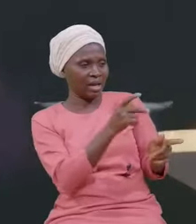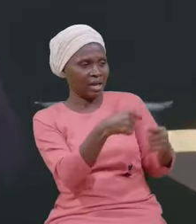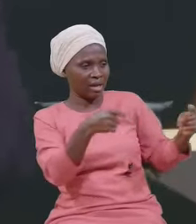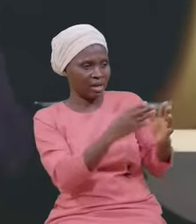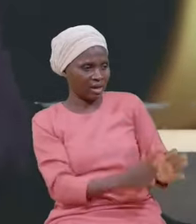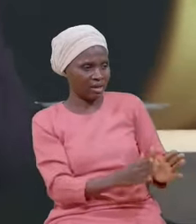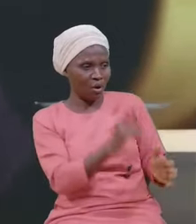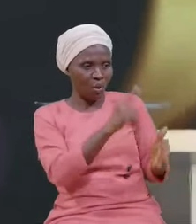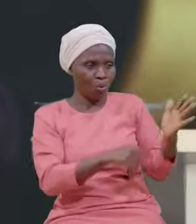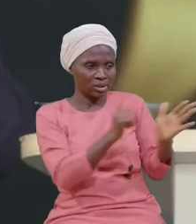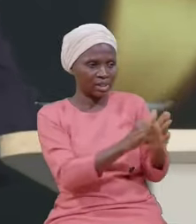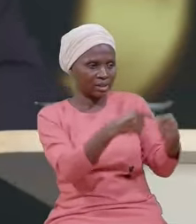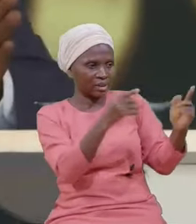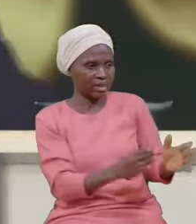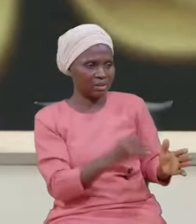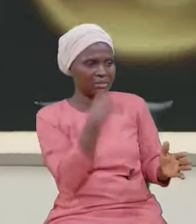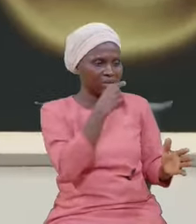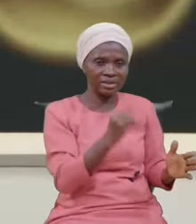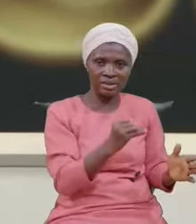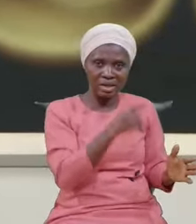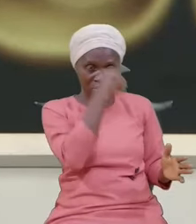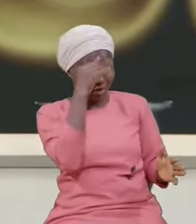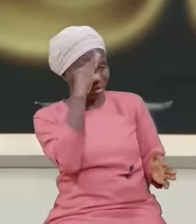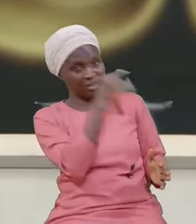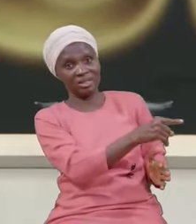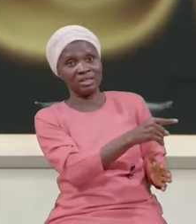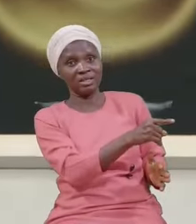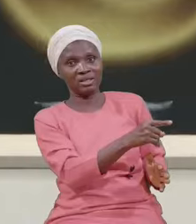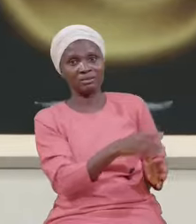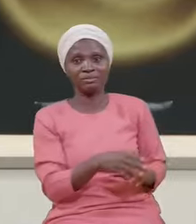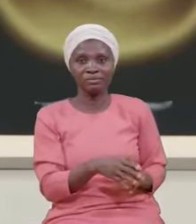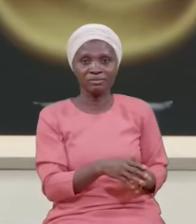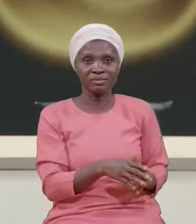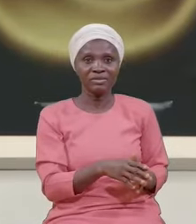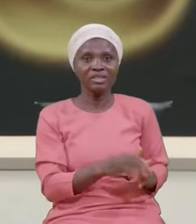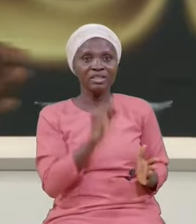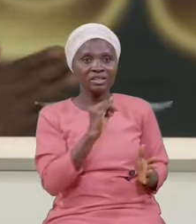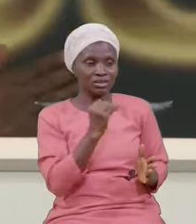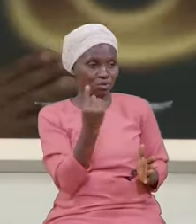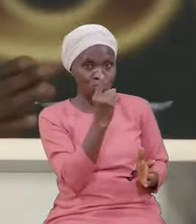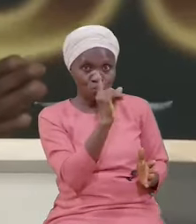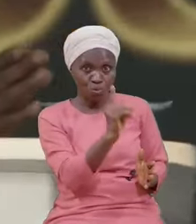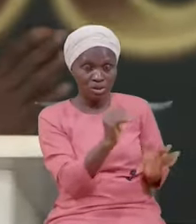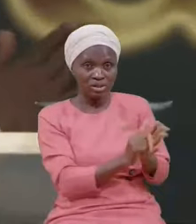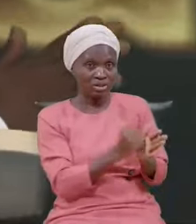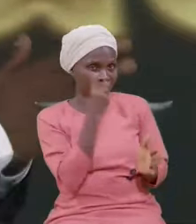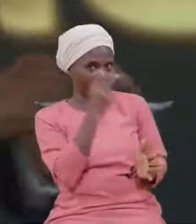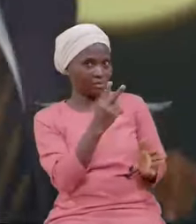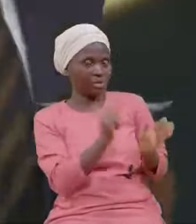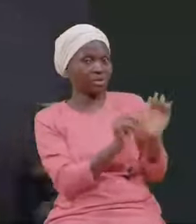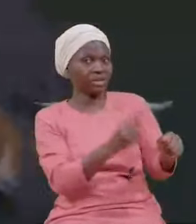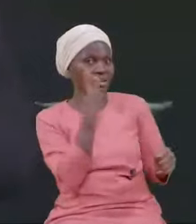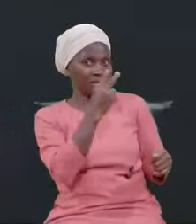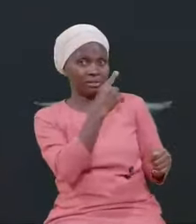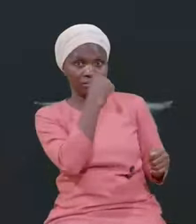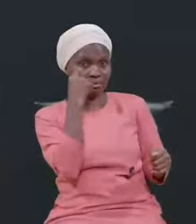dit. Parce qu'il est le seul visible à toi. Mais,